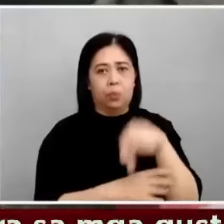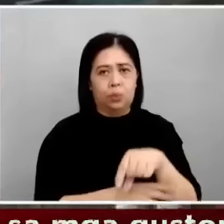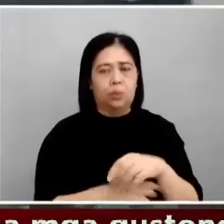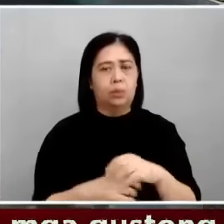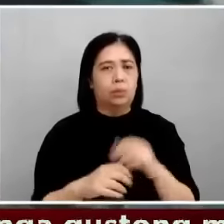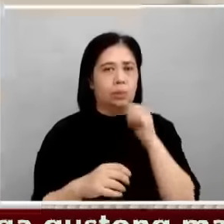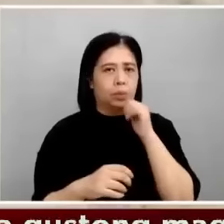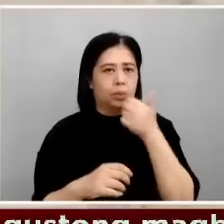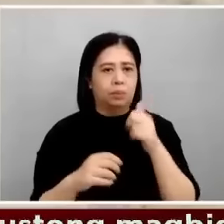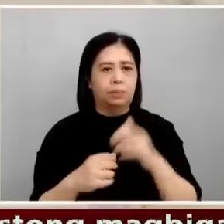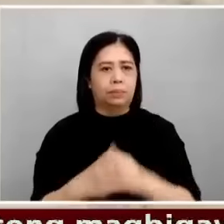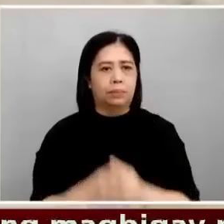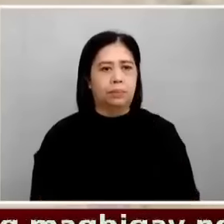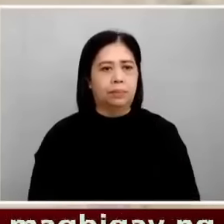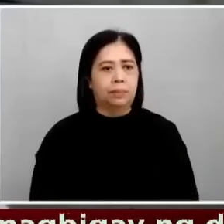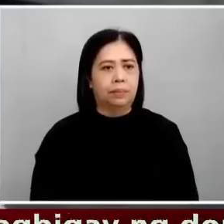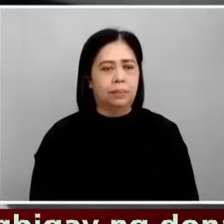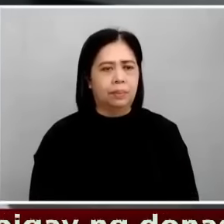bukas.